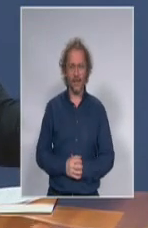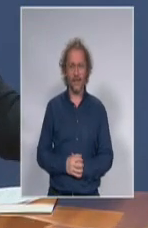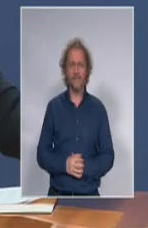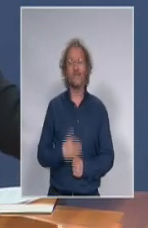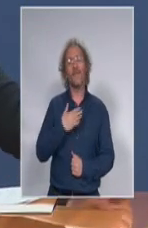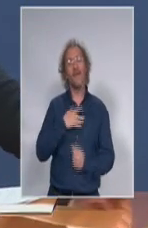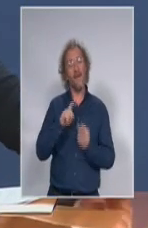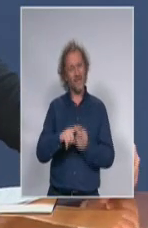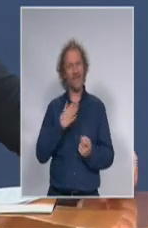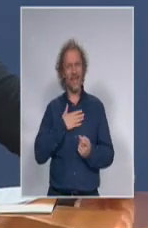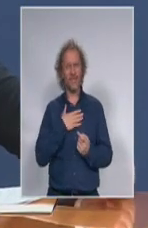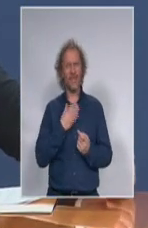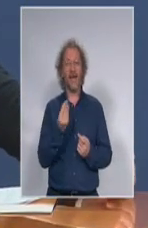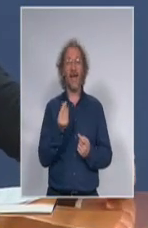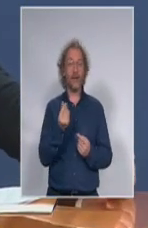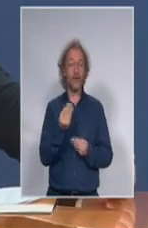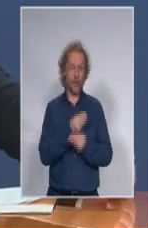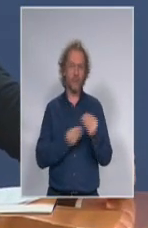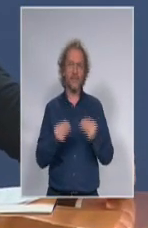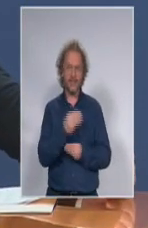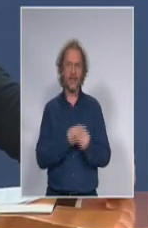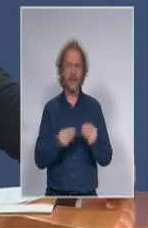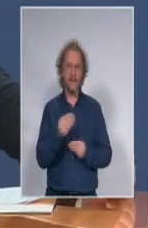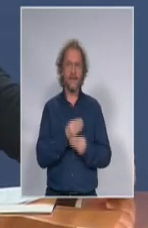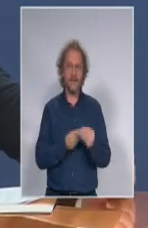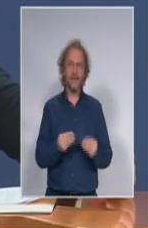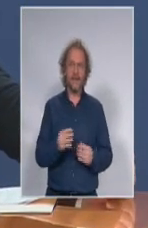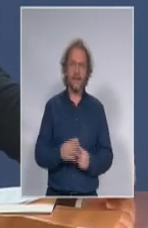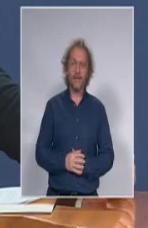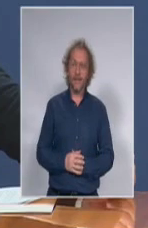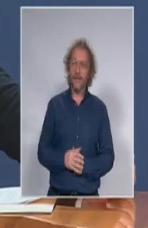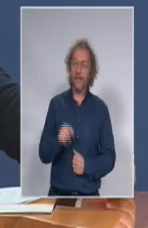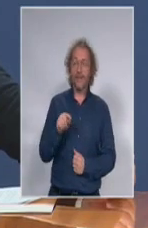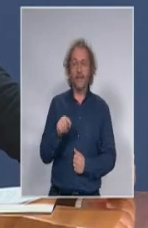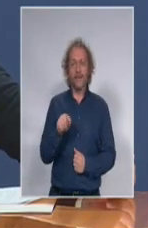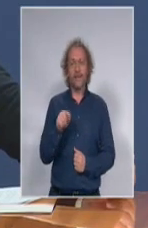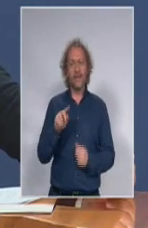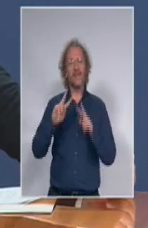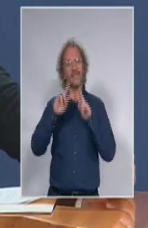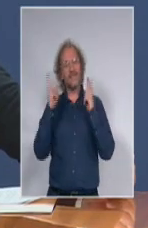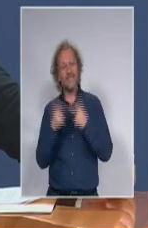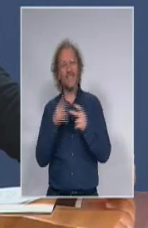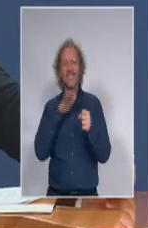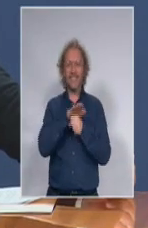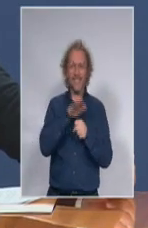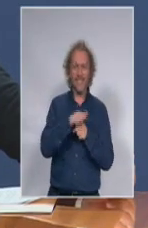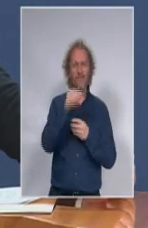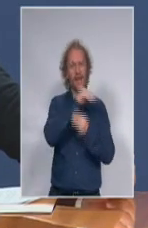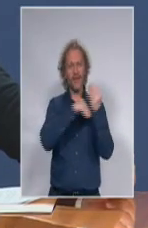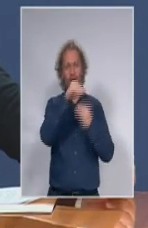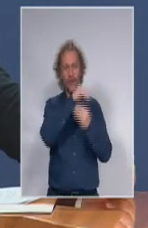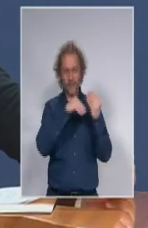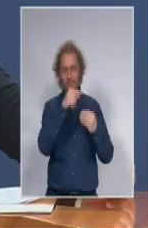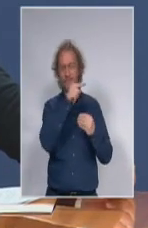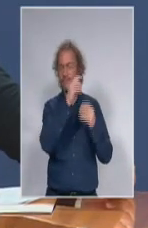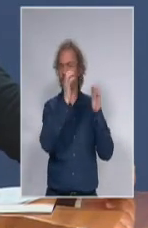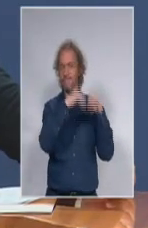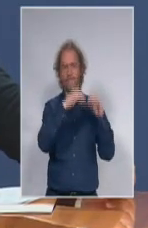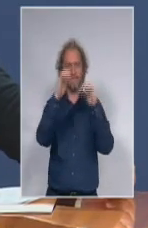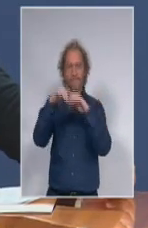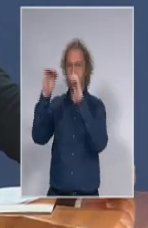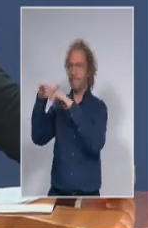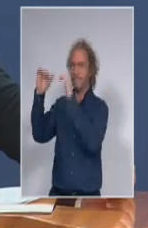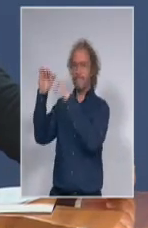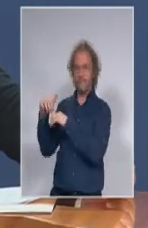virus ruši svetske ekonomije, ruši svetski sistem. Naša je sreća u velikoj nesreći što smo